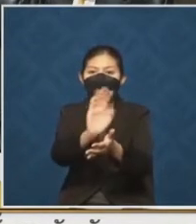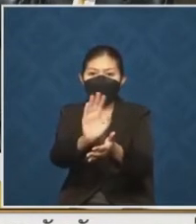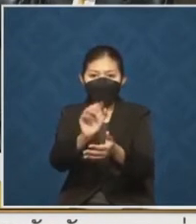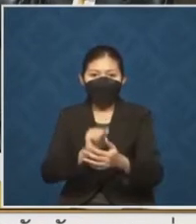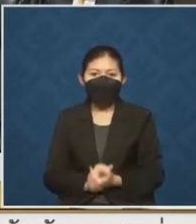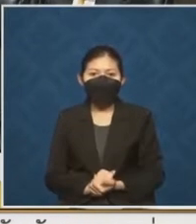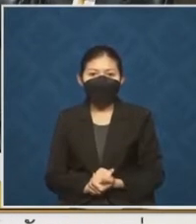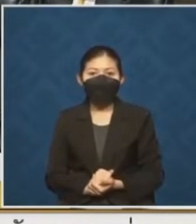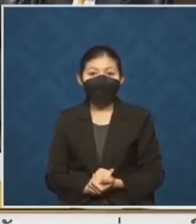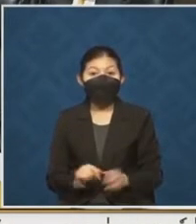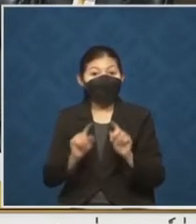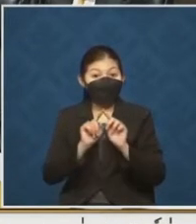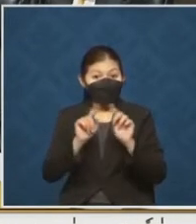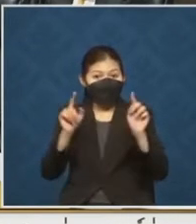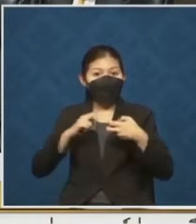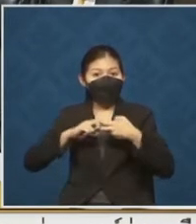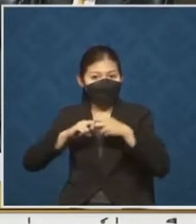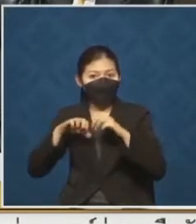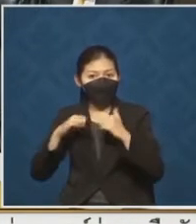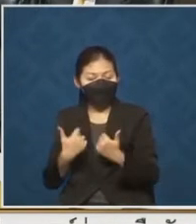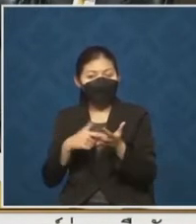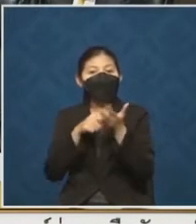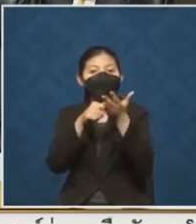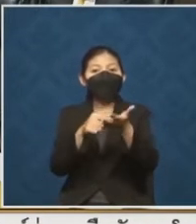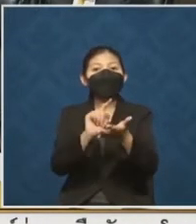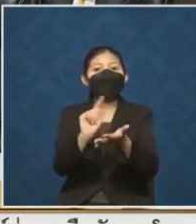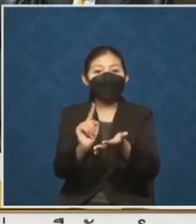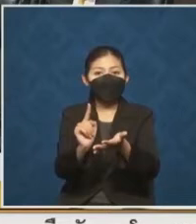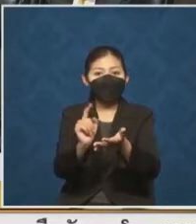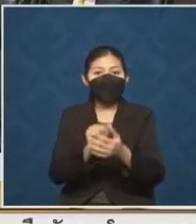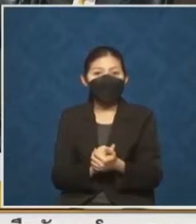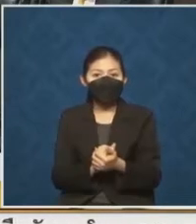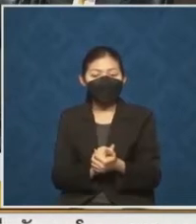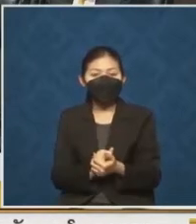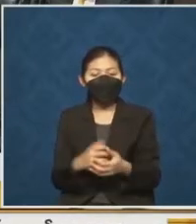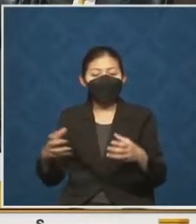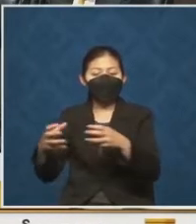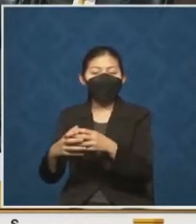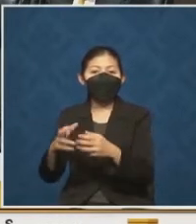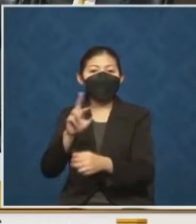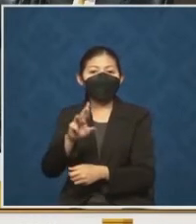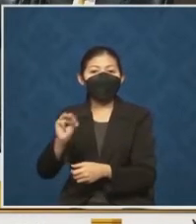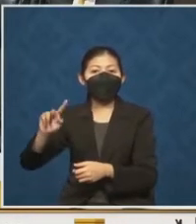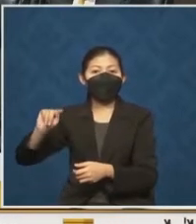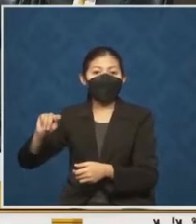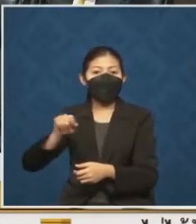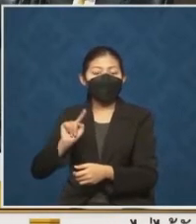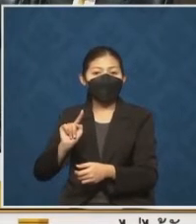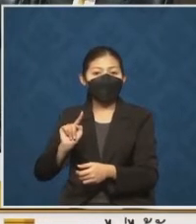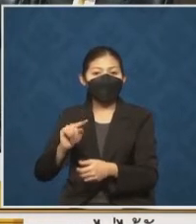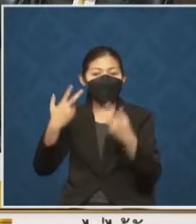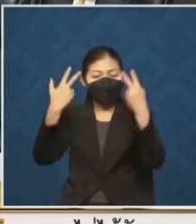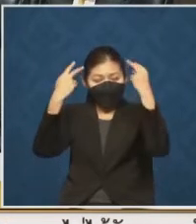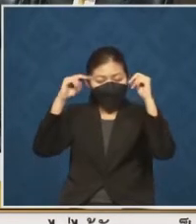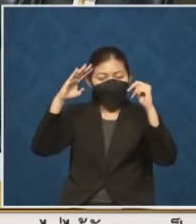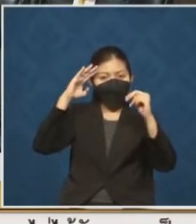ในการแก้ปัญหาเราไม่เสนอแนะปัญหาแน่นอนครับอ่ะมีแต่ปัญหาที่พวกเราจะสื่ออะไร